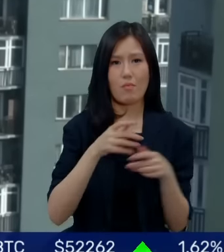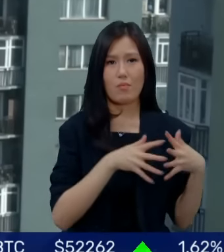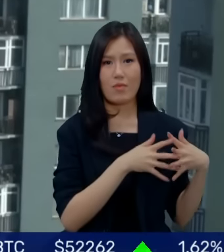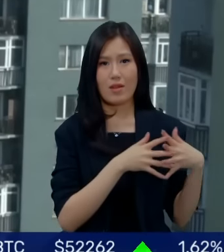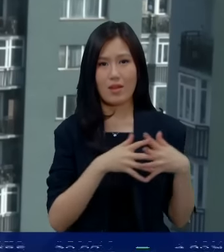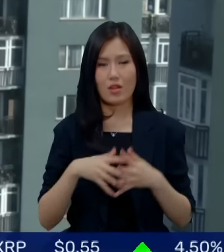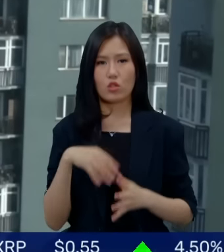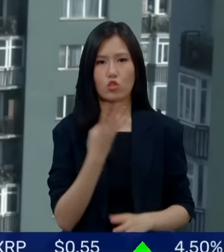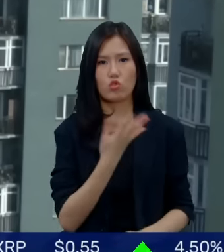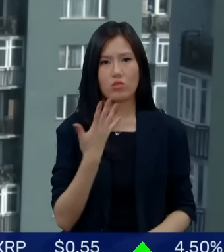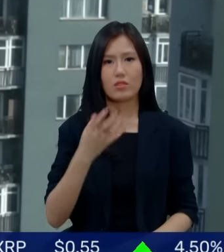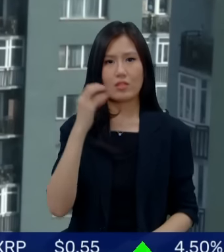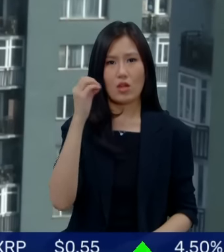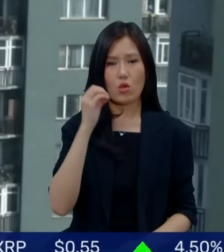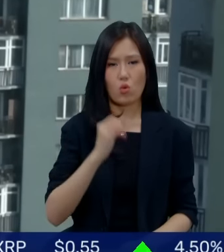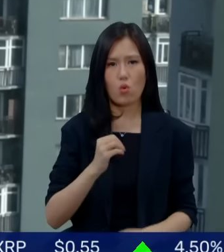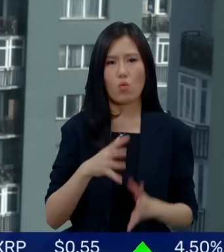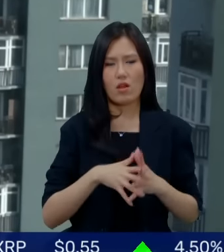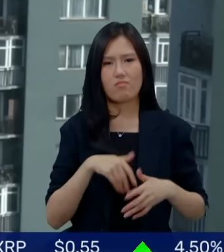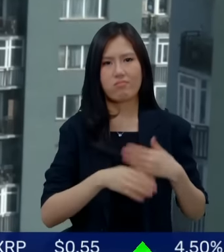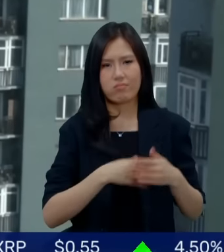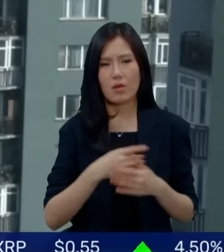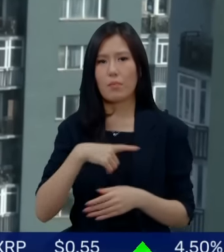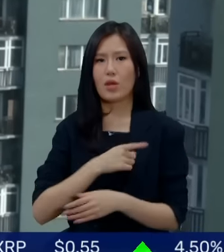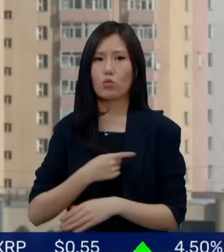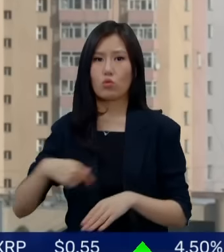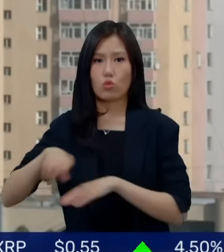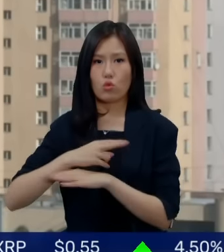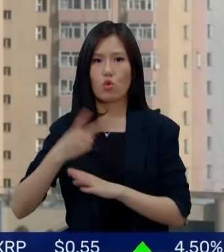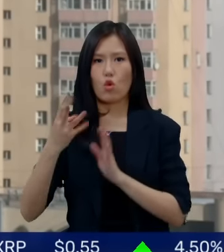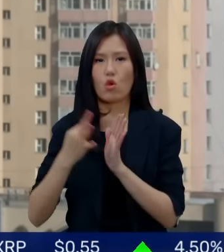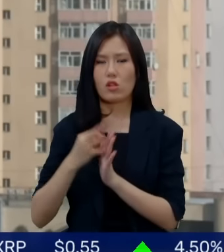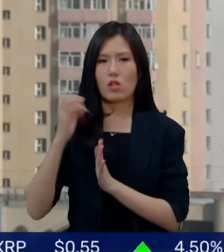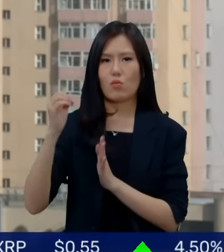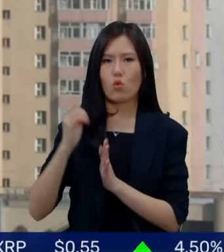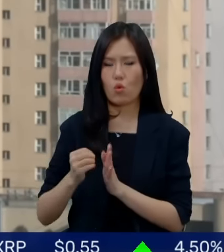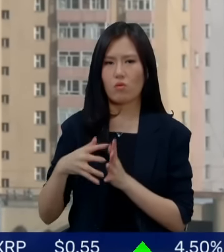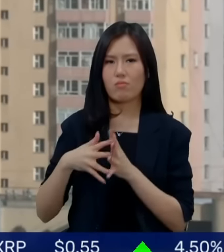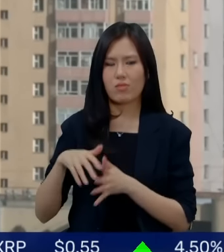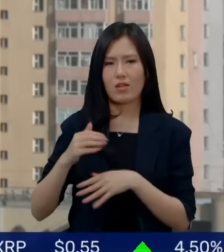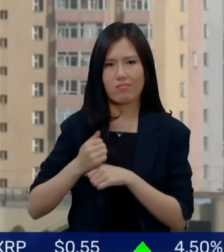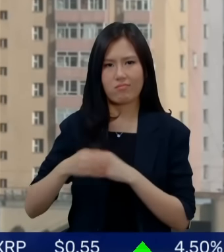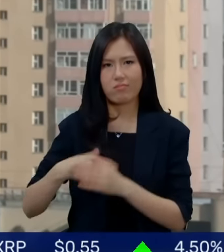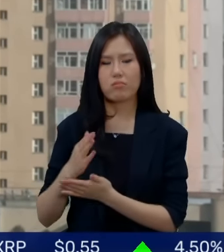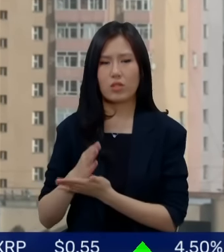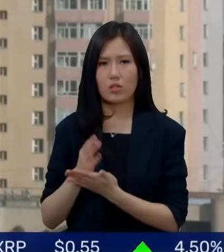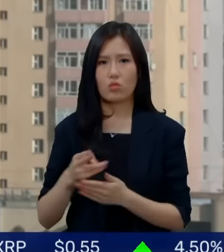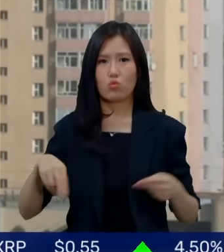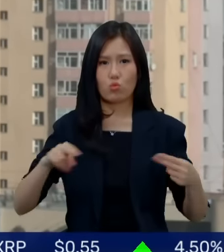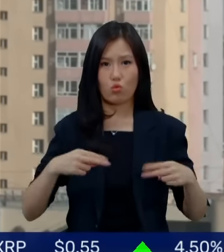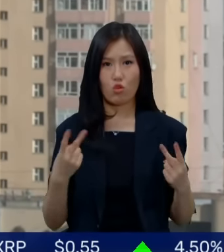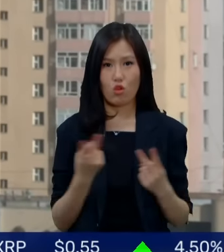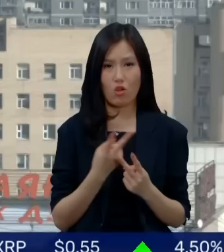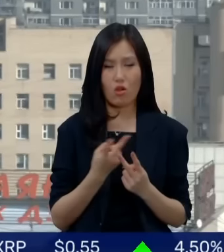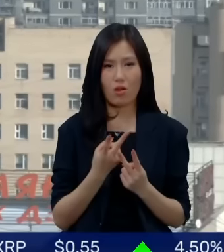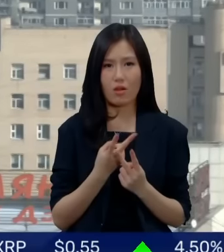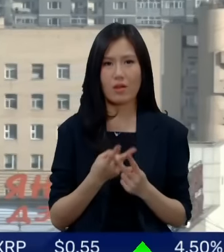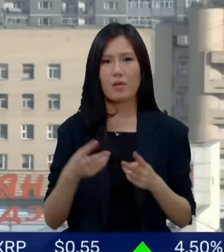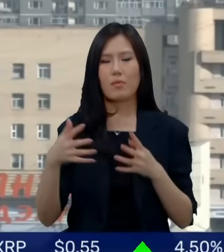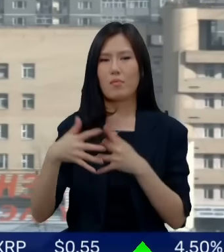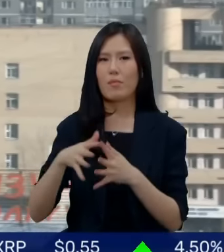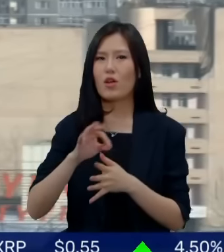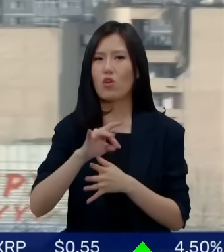төслийн 45 орчим хувь нь хэрэгжиж байна. Зарим Баянзүрх дүүрэгт 28 орчим хувь нь хэрэгжиж байгаа юм. За үндсэндээ энэ хоёр дүүрэгт нийслэлт баригдаж байгаа